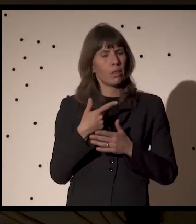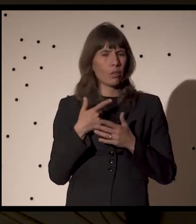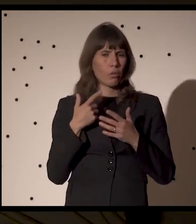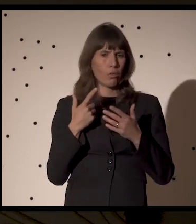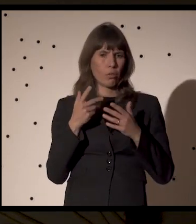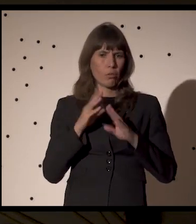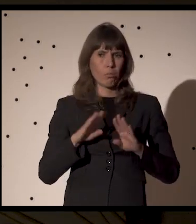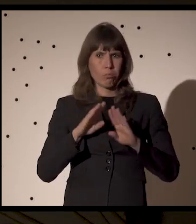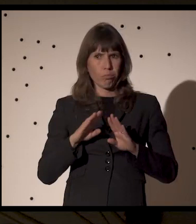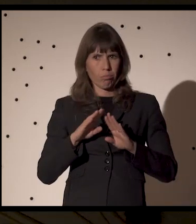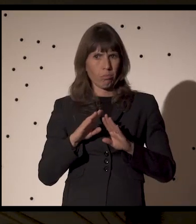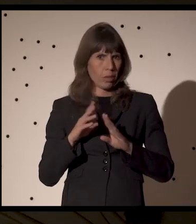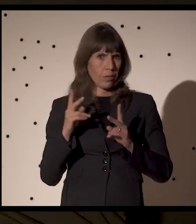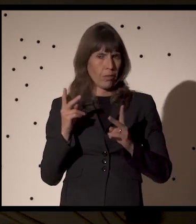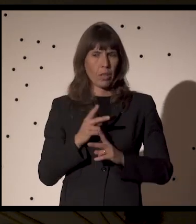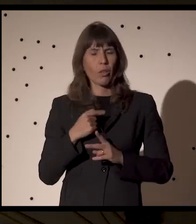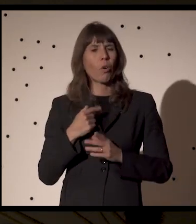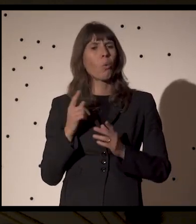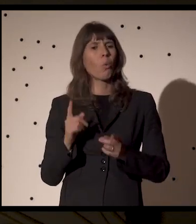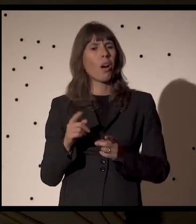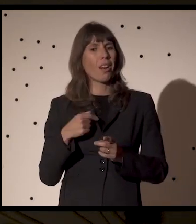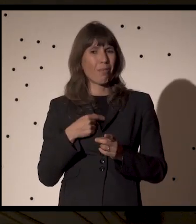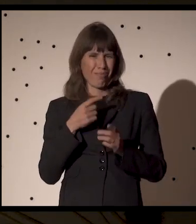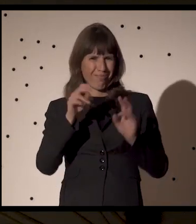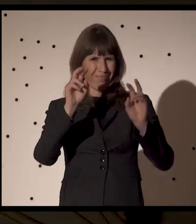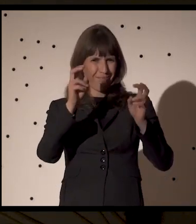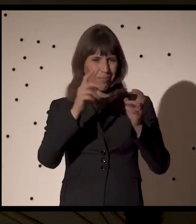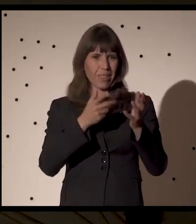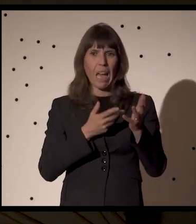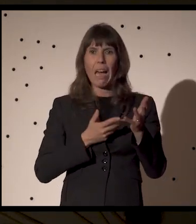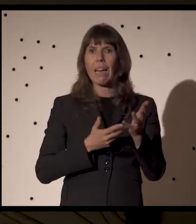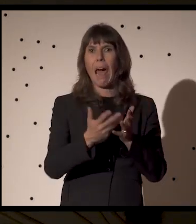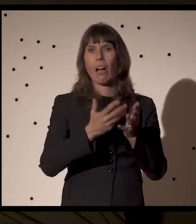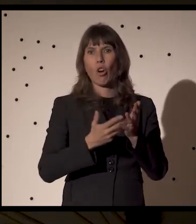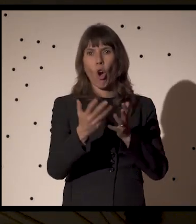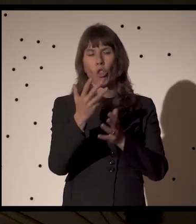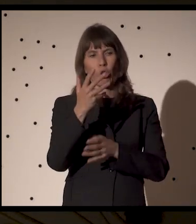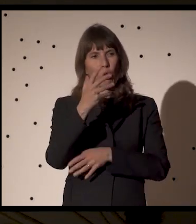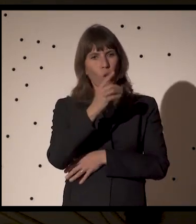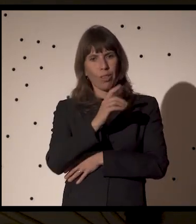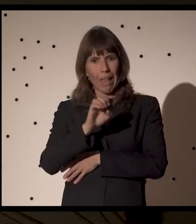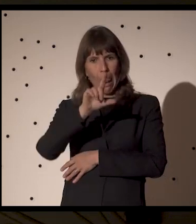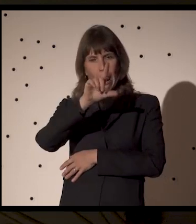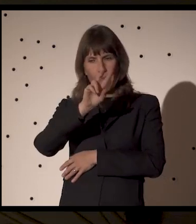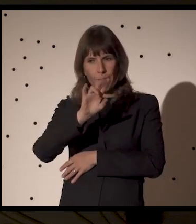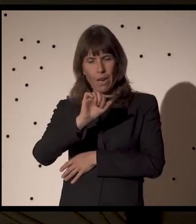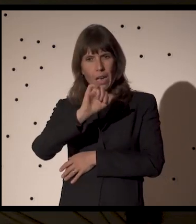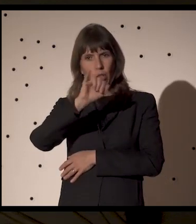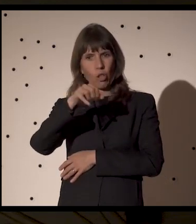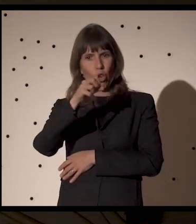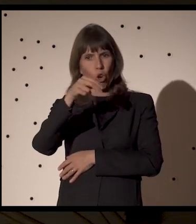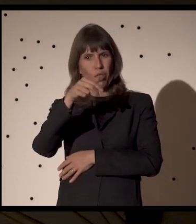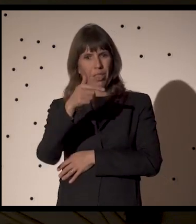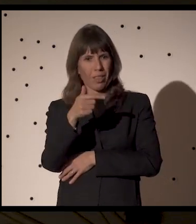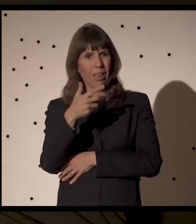teatro di narrazione italiana mi riferisco al racconto del Vajont che poi ha vissuto anche della popolarissima